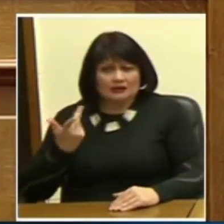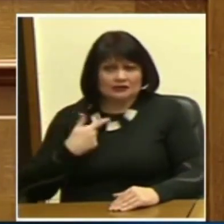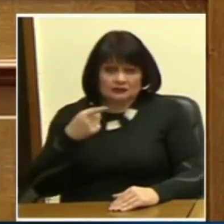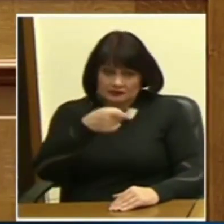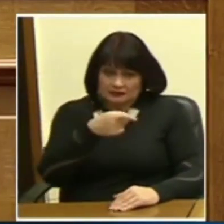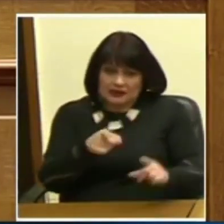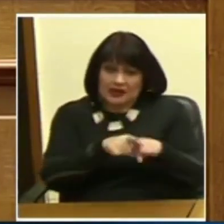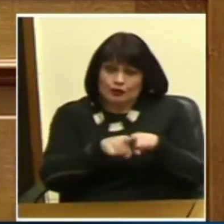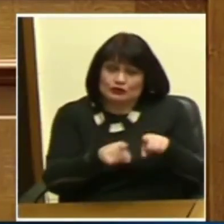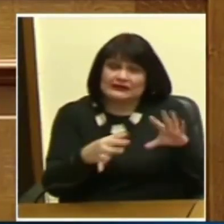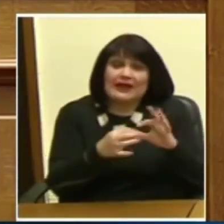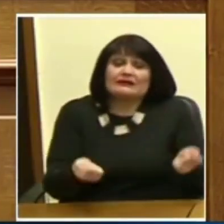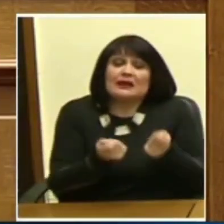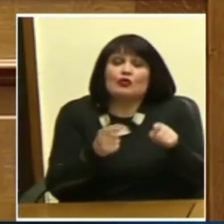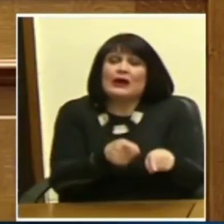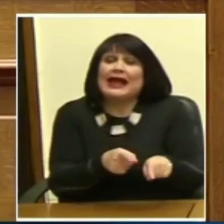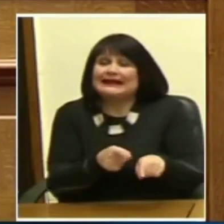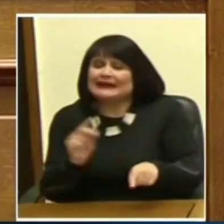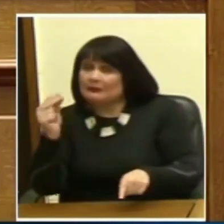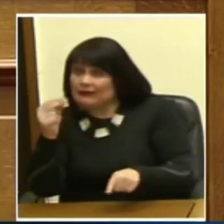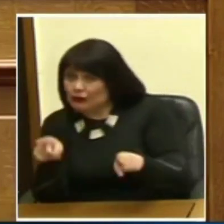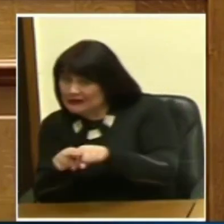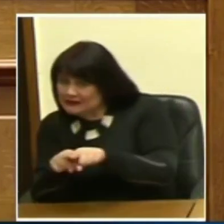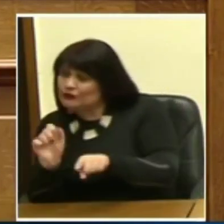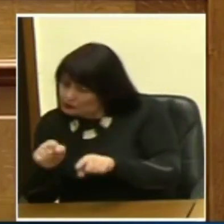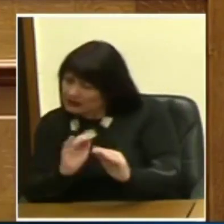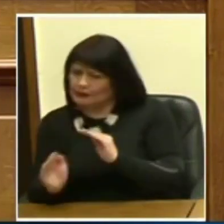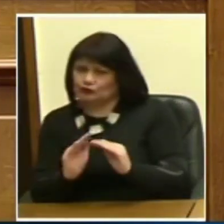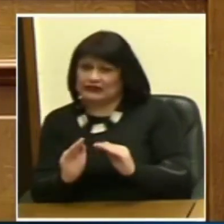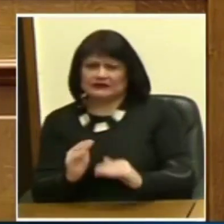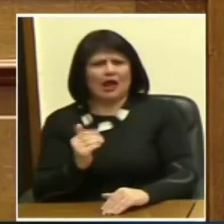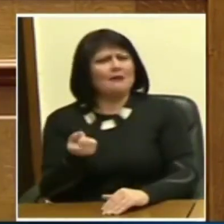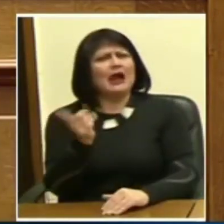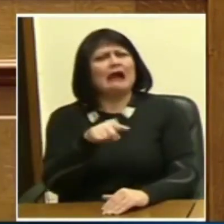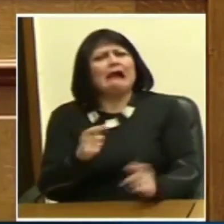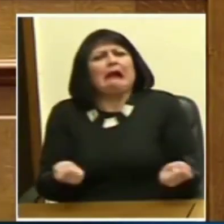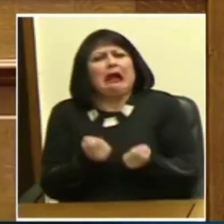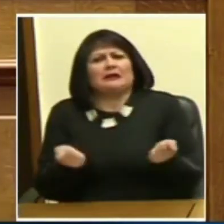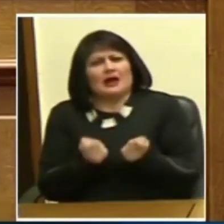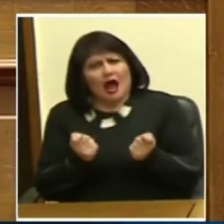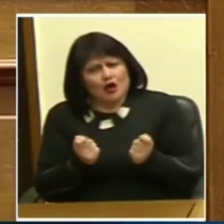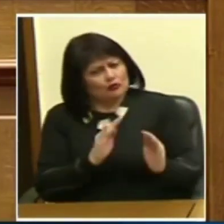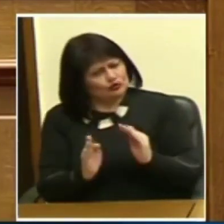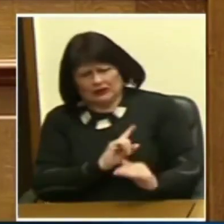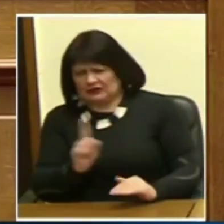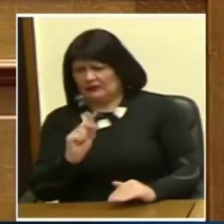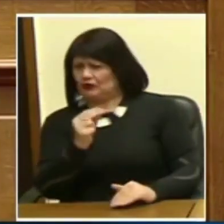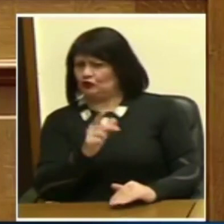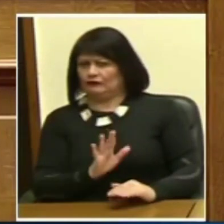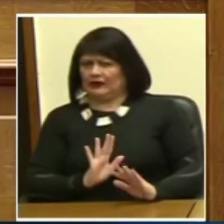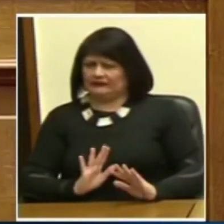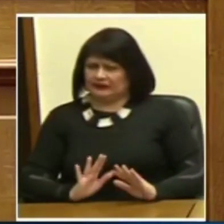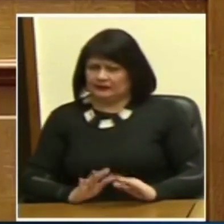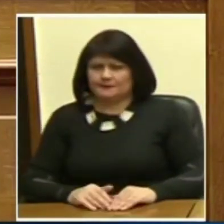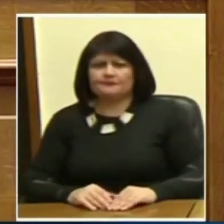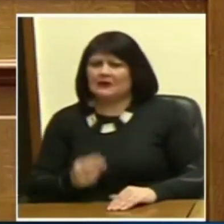συνδέονται αμφίβολα με την κοινοβουλευτική του δραστηριότητα. Επομένως, εμείς δεν βλέπουμε ως